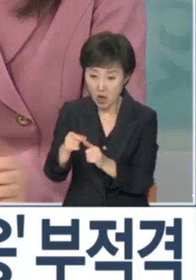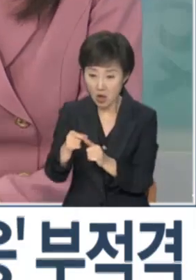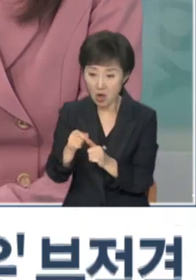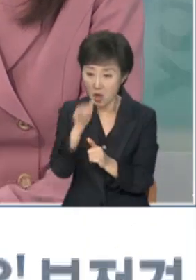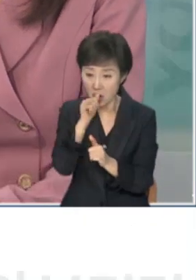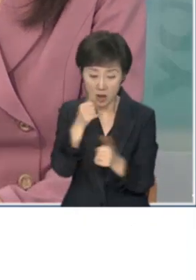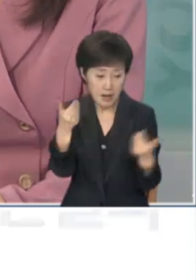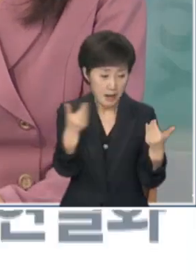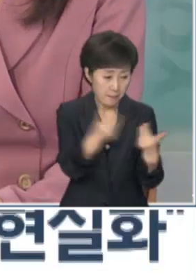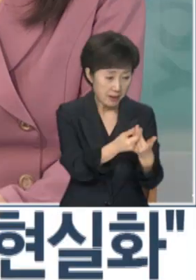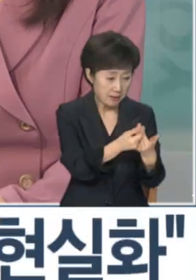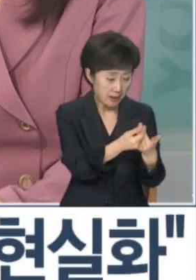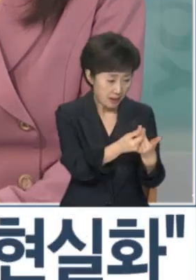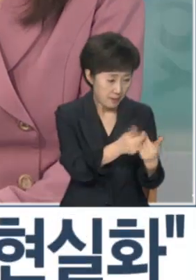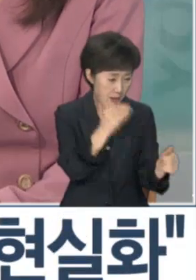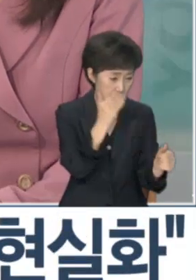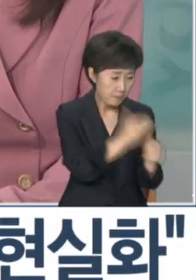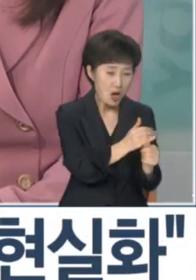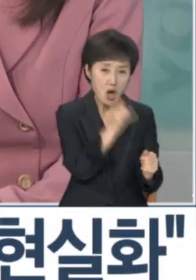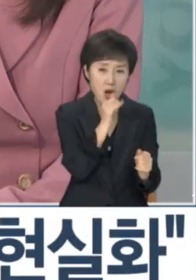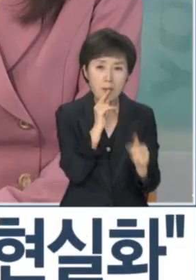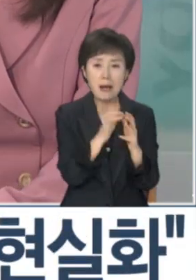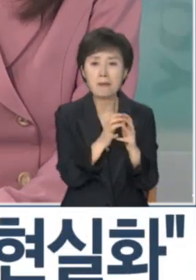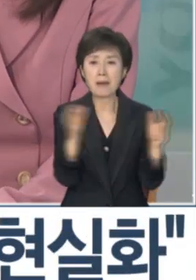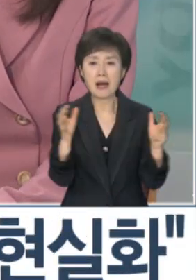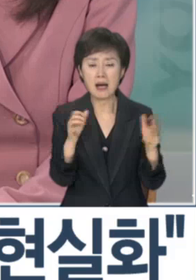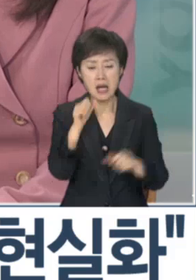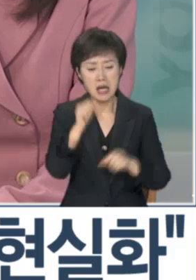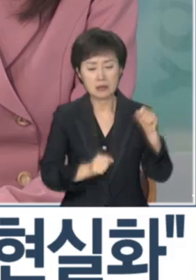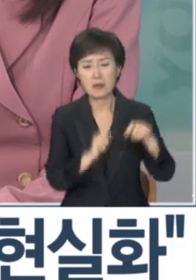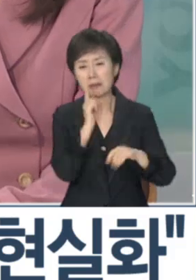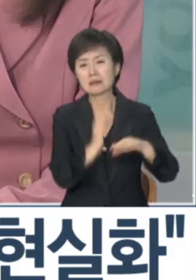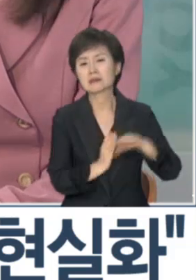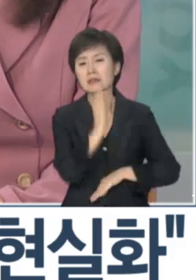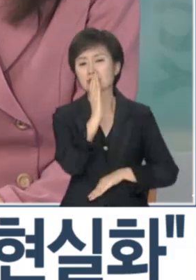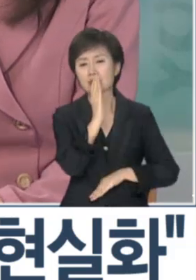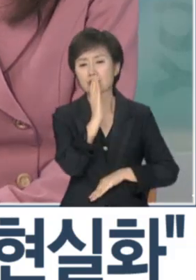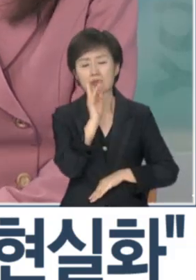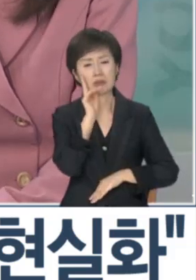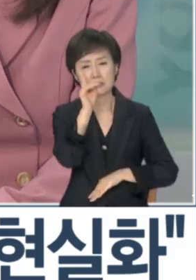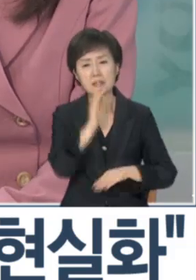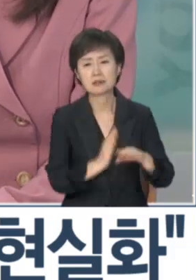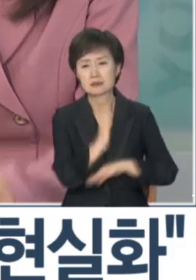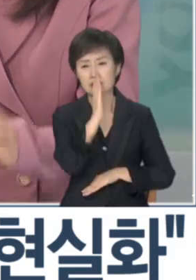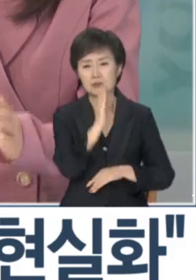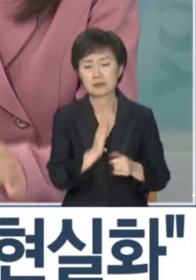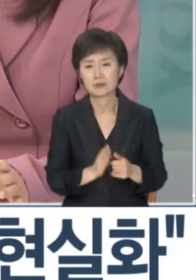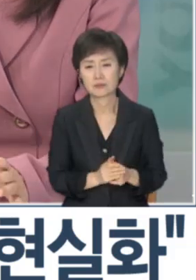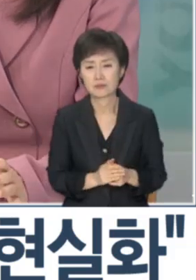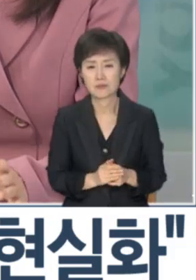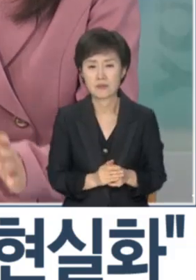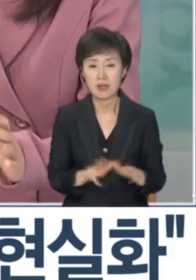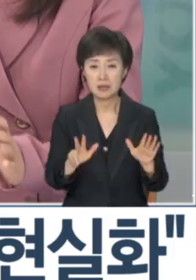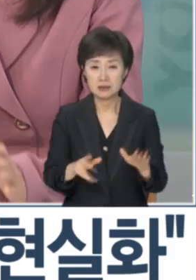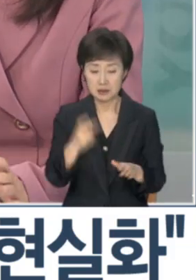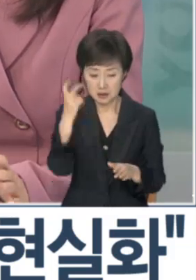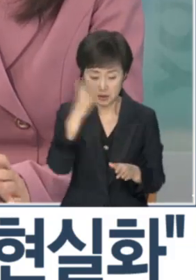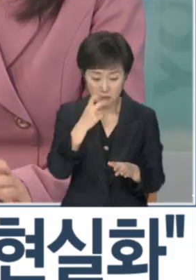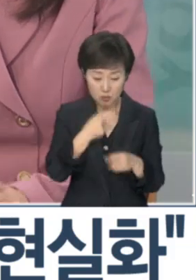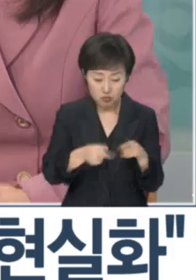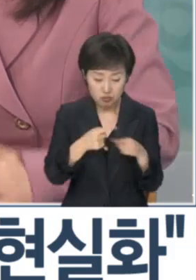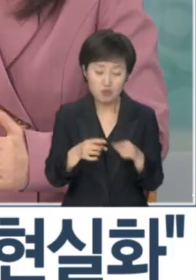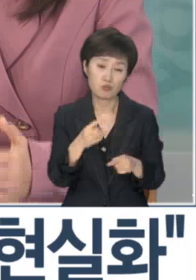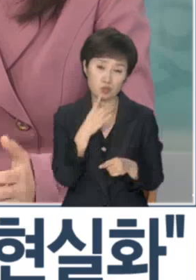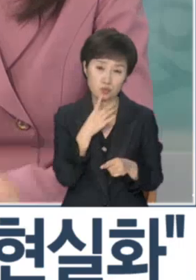이제는 실현되었다 이런 식으로 이야기하는 것은 좀 너무 과도한 공격이라고 생각이 들고요. 사실 검증위에서의 그